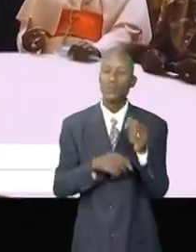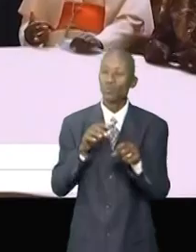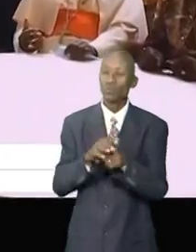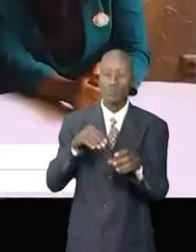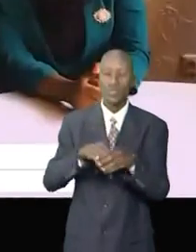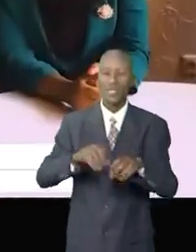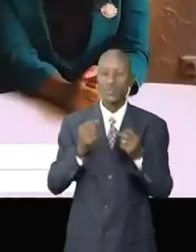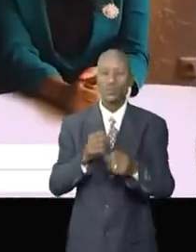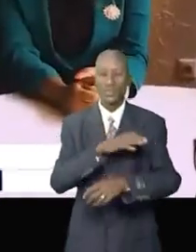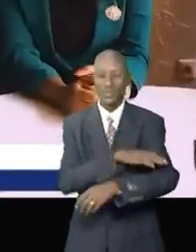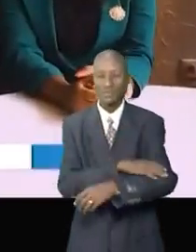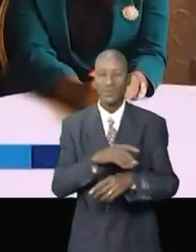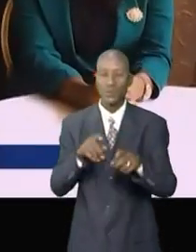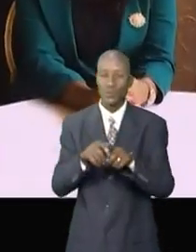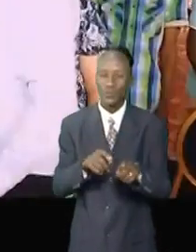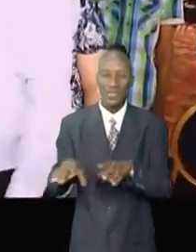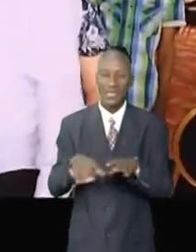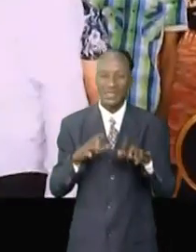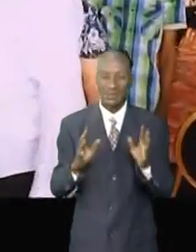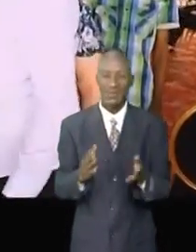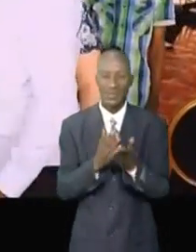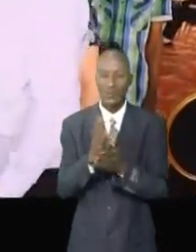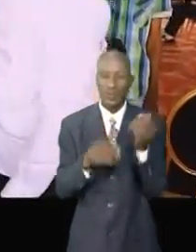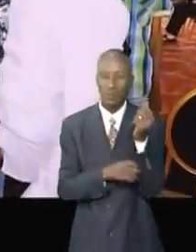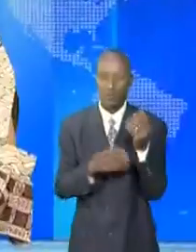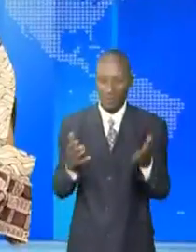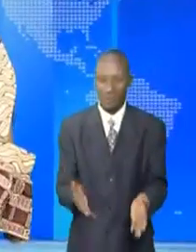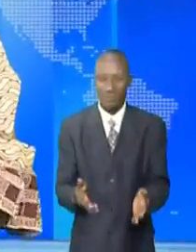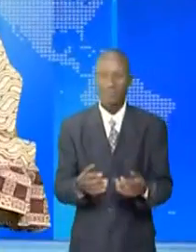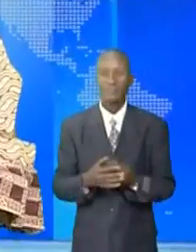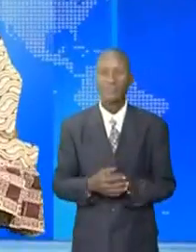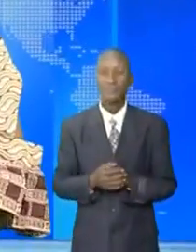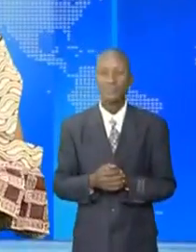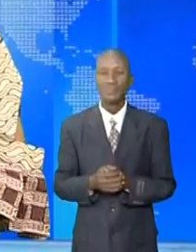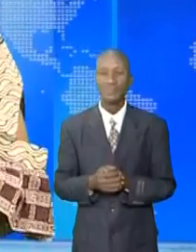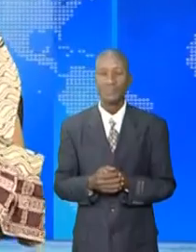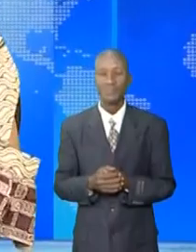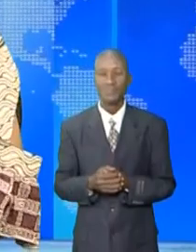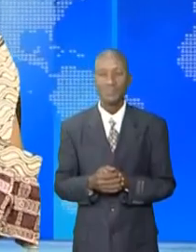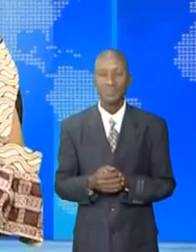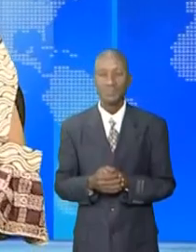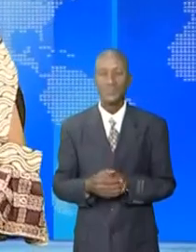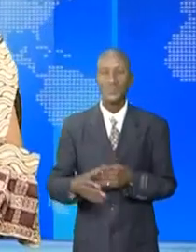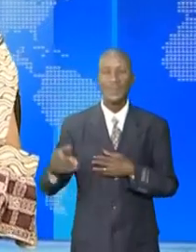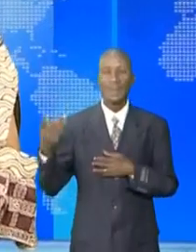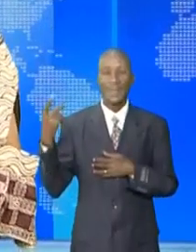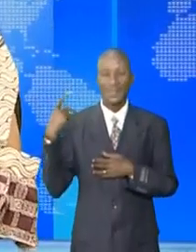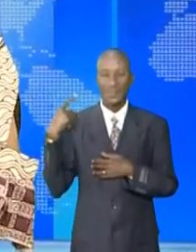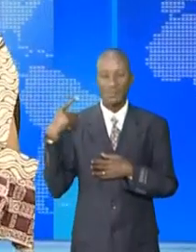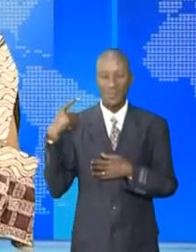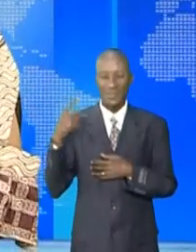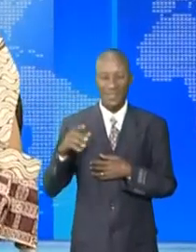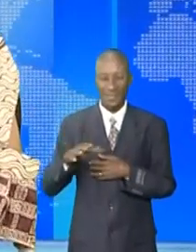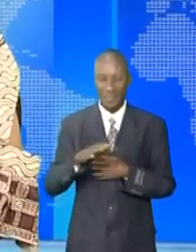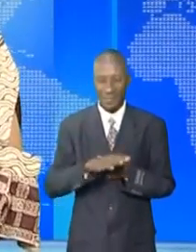civile ainsi que des activistes de droits des femmes. Le député national Dédé Kodoro, membre de l'Union